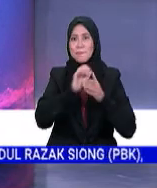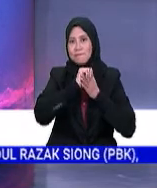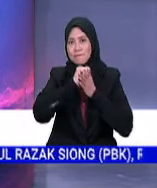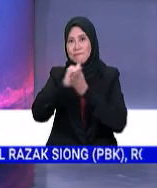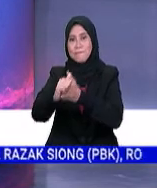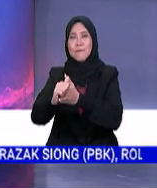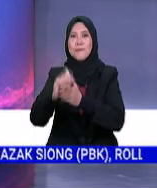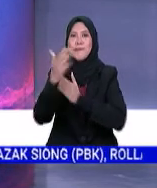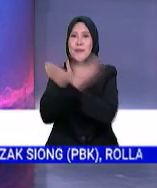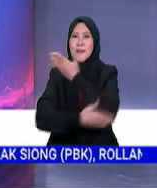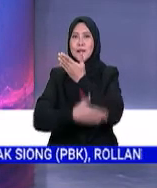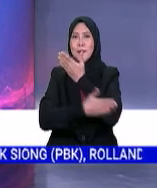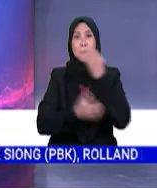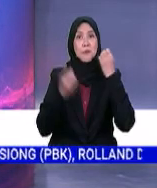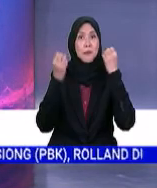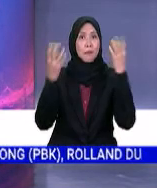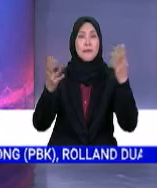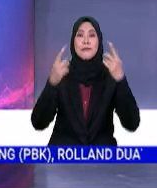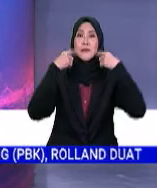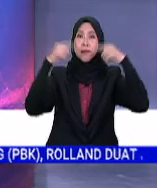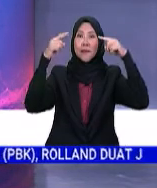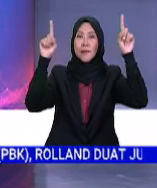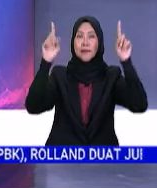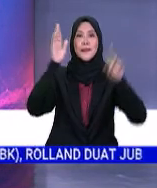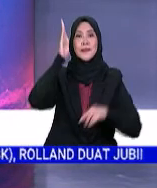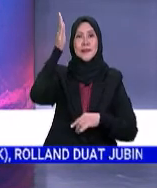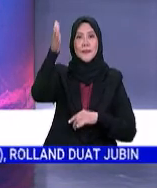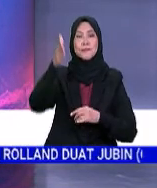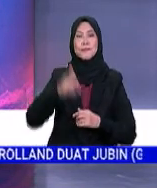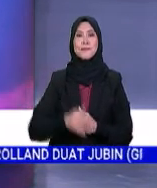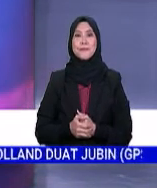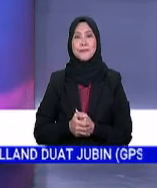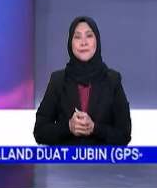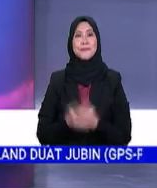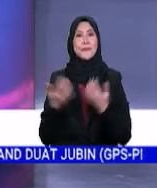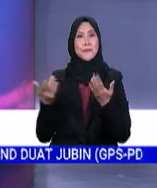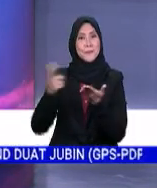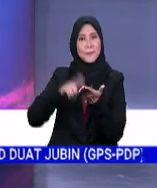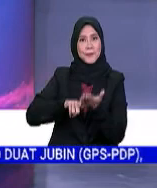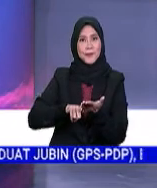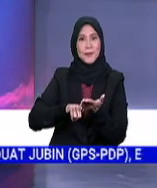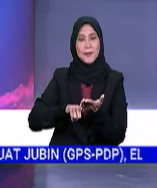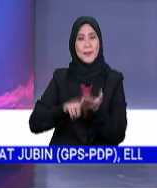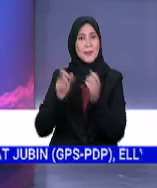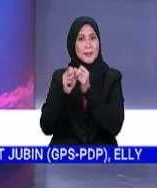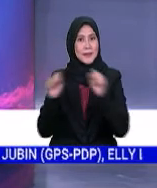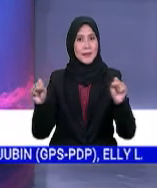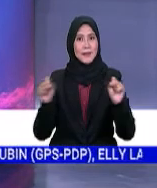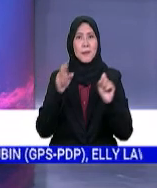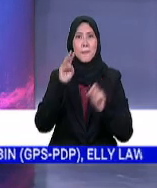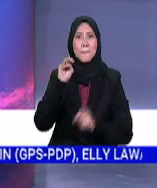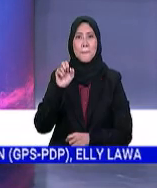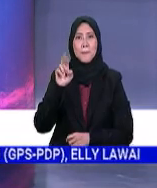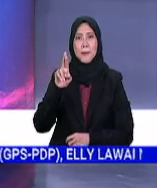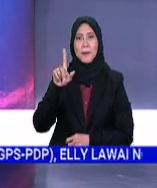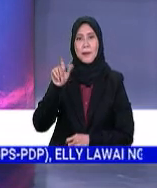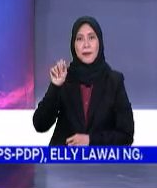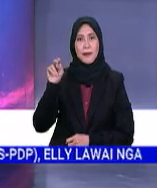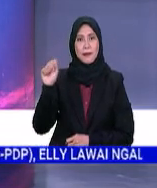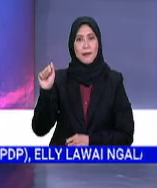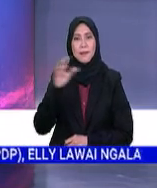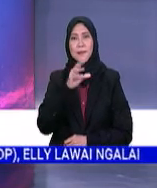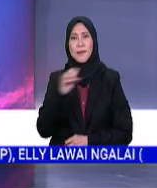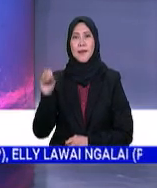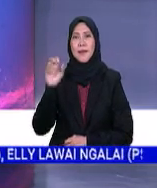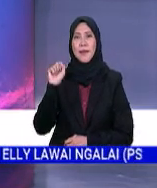negara mencapai lebih banyak kejayaan pada masa depan? Kita ikuti laporan disediakan Marlia Muhammad dan